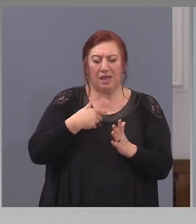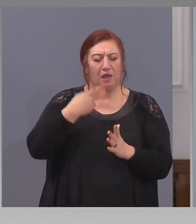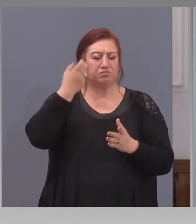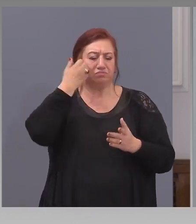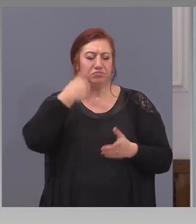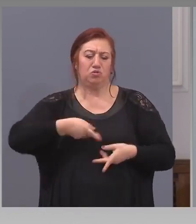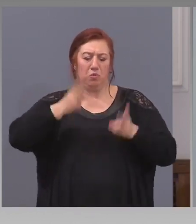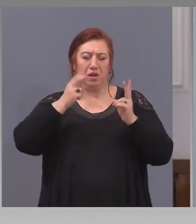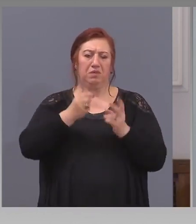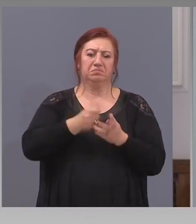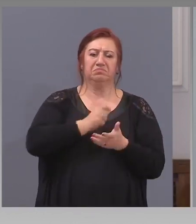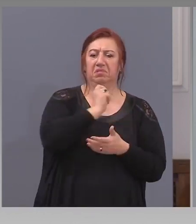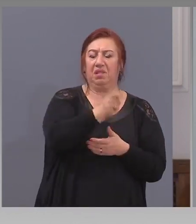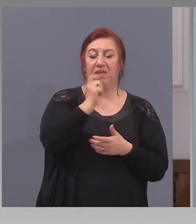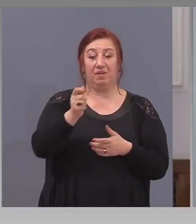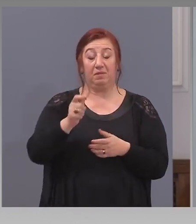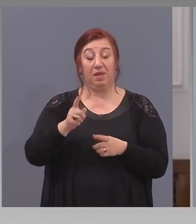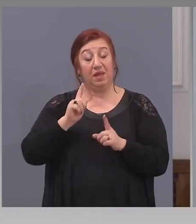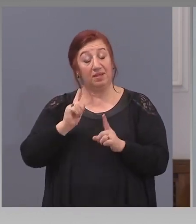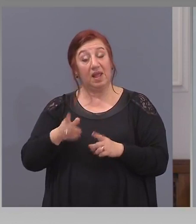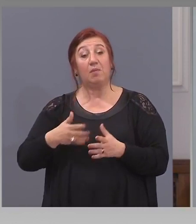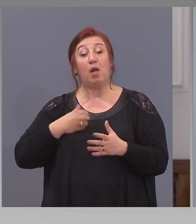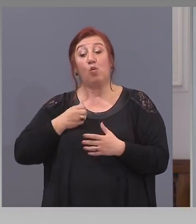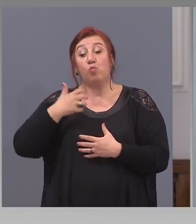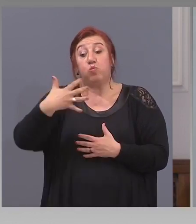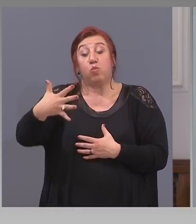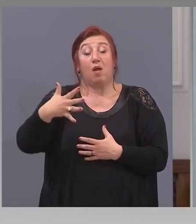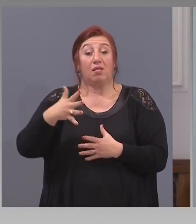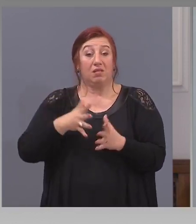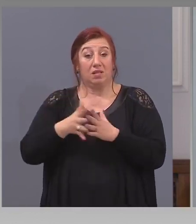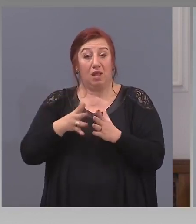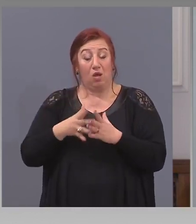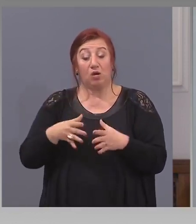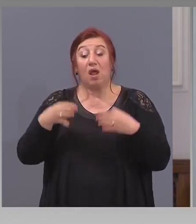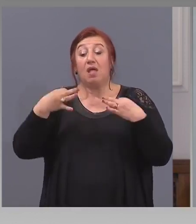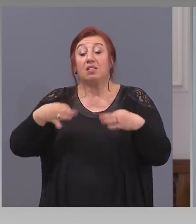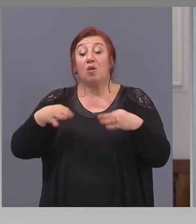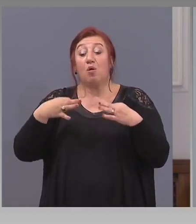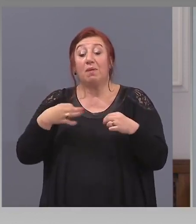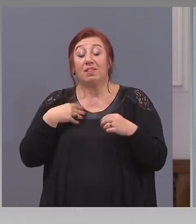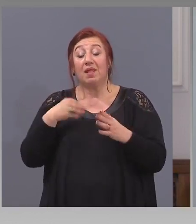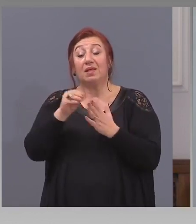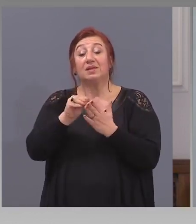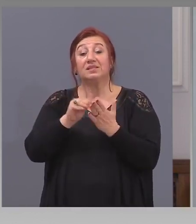Нека малко олигарсите да обеднеят за сметка на работниците и обществото.